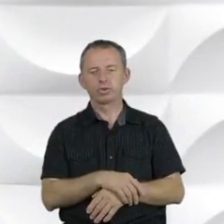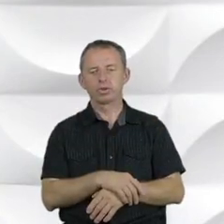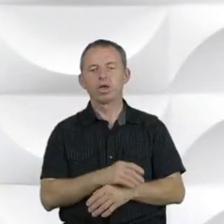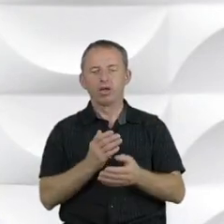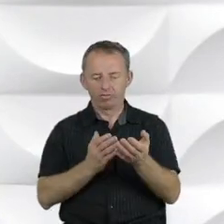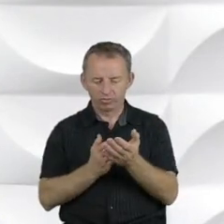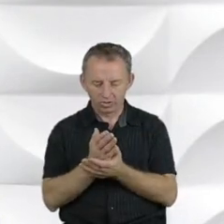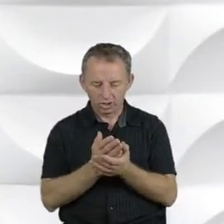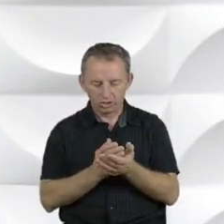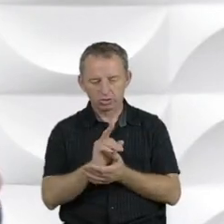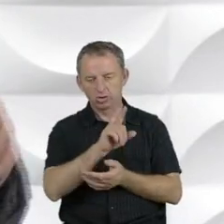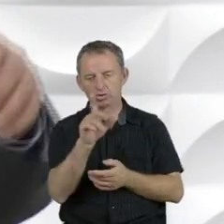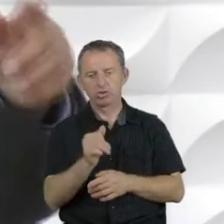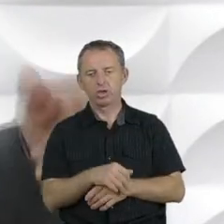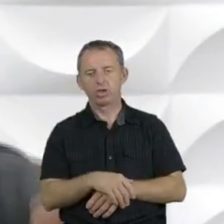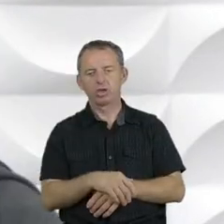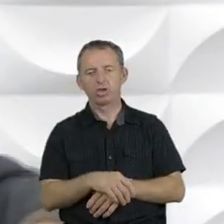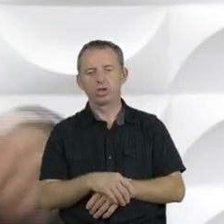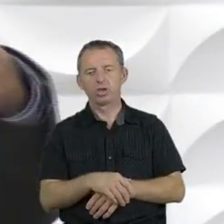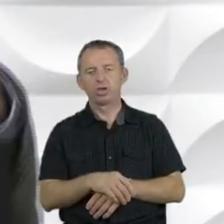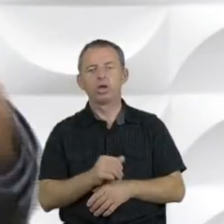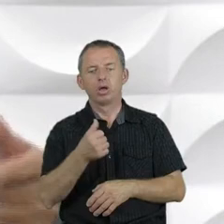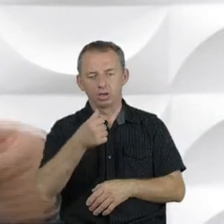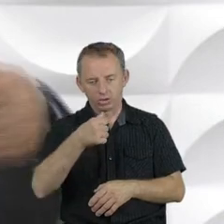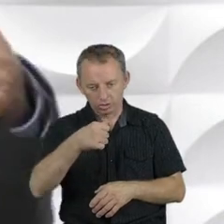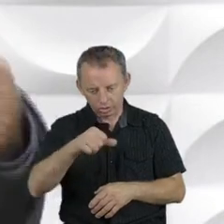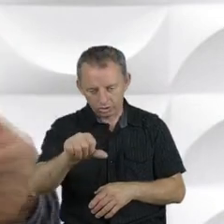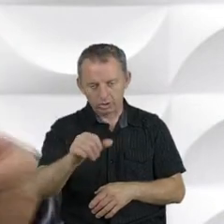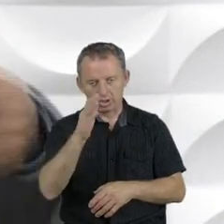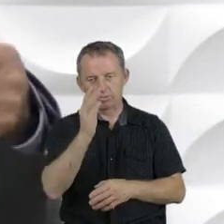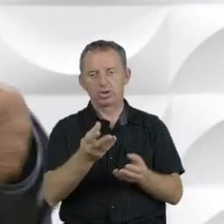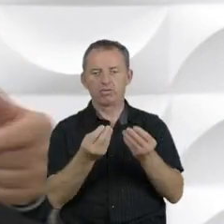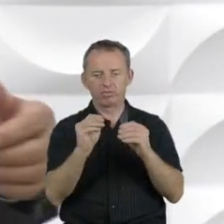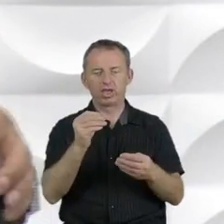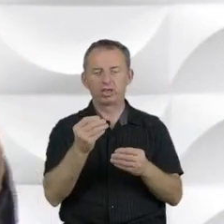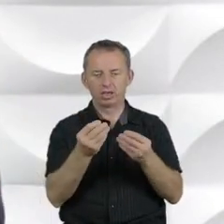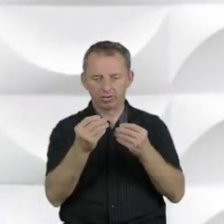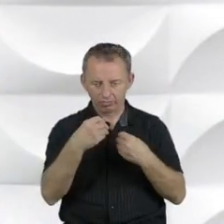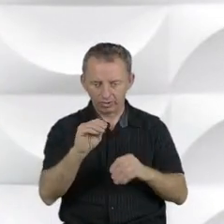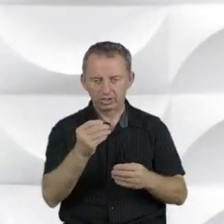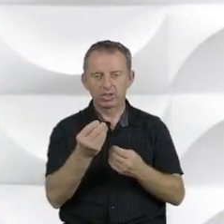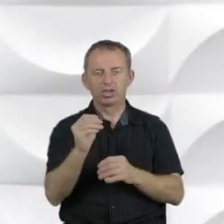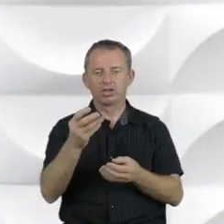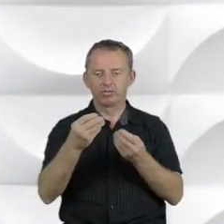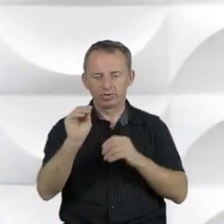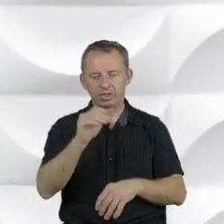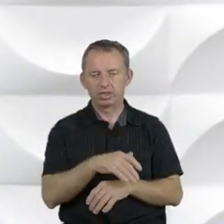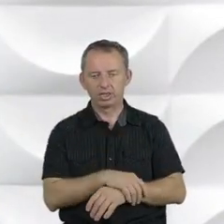wierzę, że tydzień w tydzień będzie nas więcej i więcej i więcej.